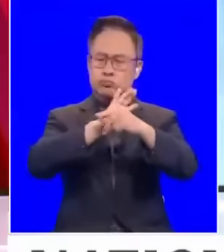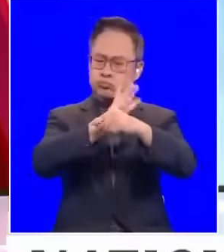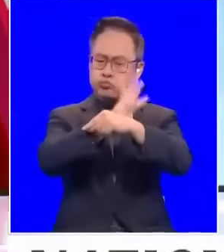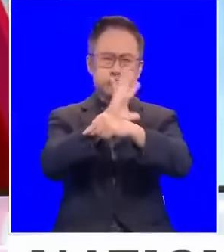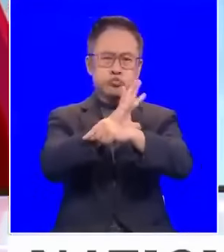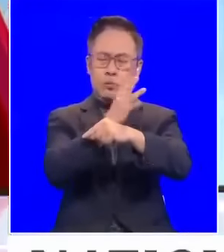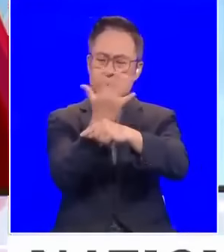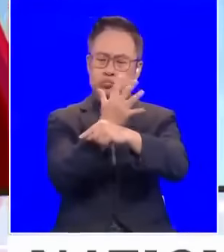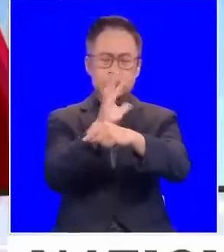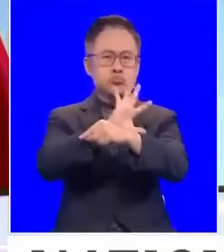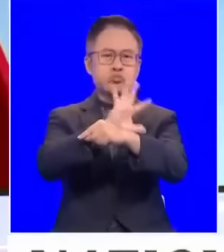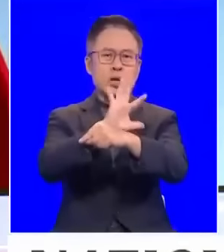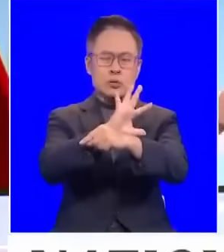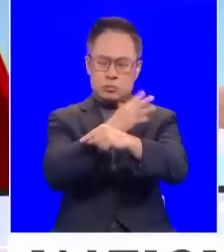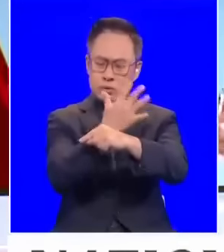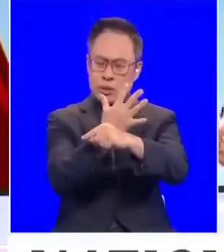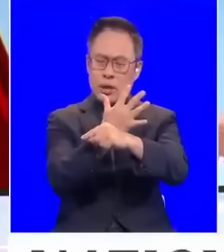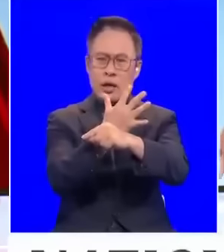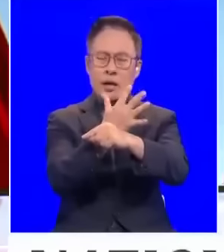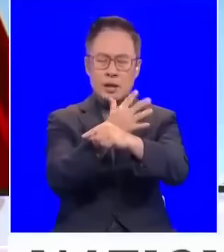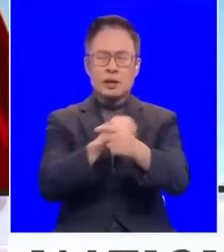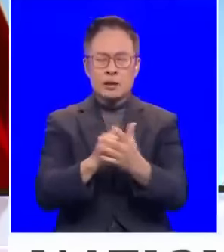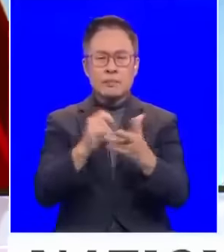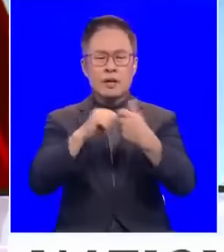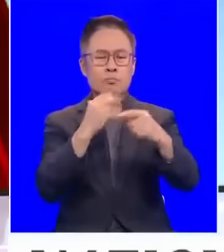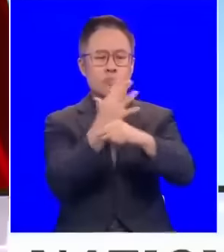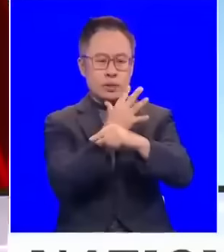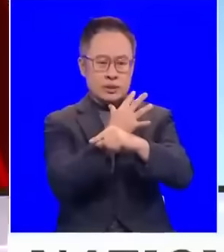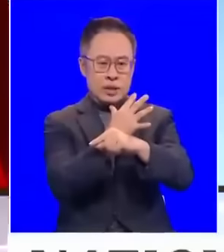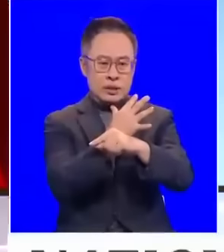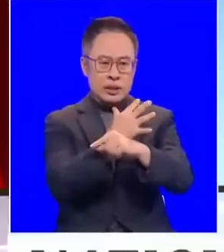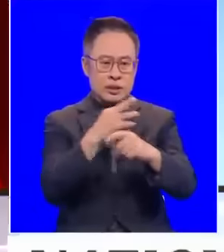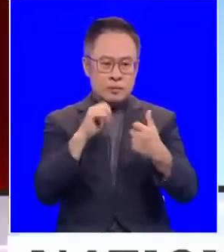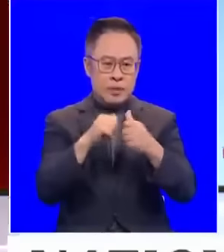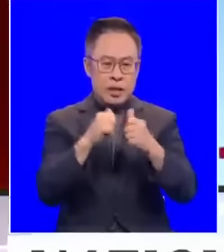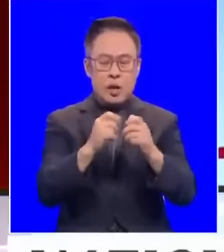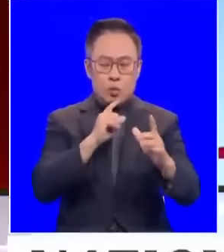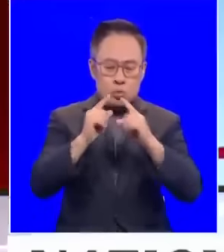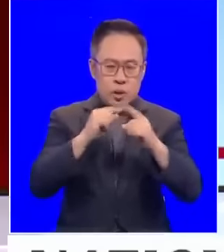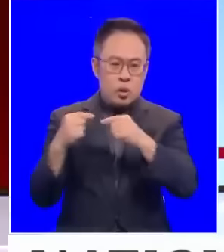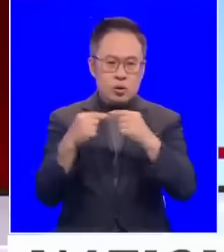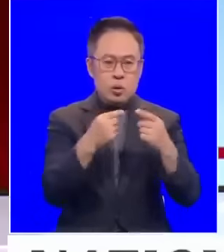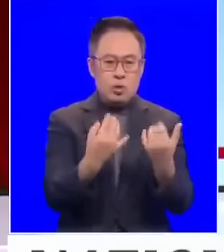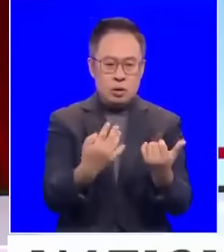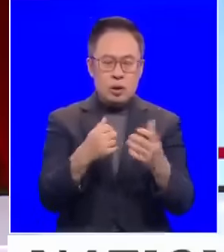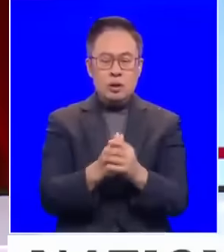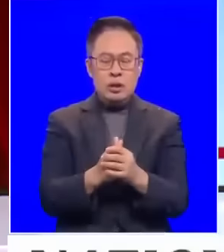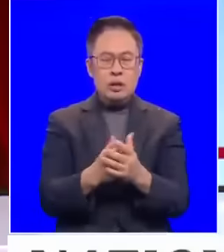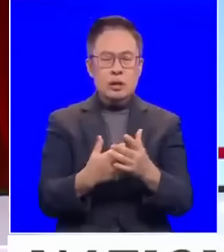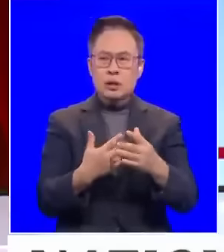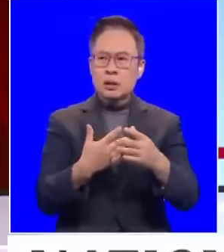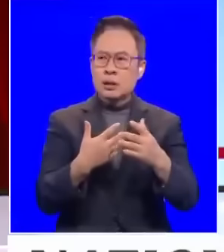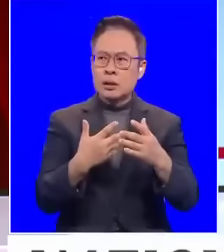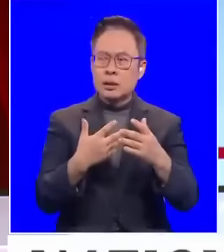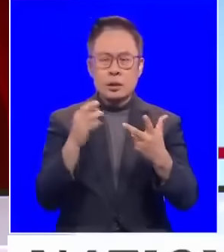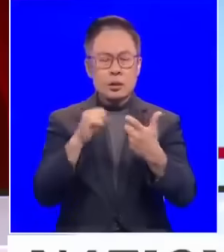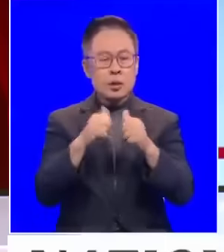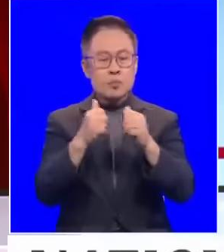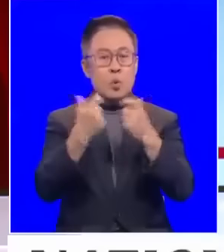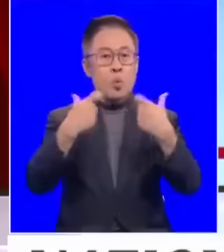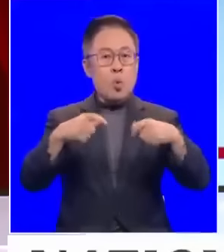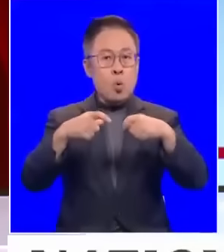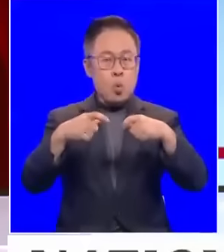างไม่ได้อยู่เหมือนกันค่ะเพราะว่าก็เปิดกันมาตลอดเลยนะคะตอนนี้ก็เริ่มที่จะมีคลิปขึ้นมามีหลัก